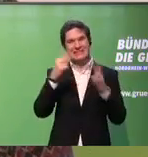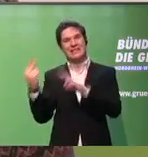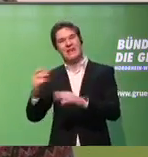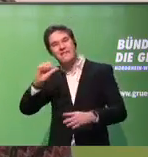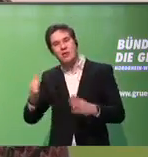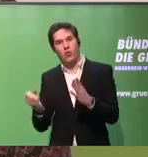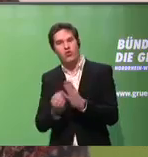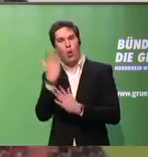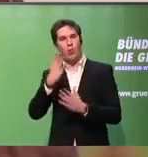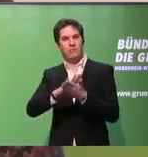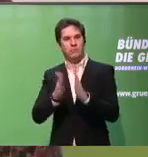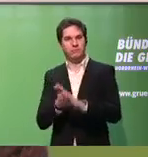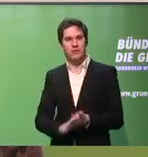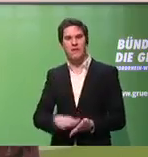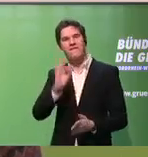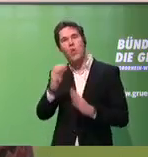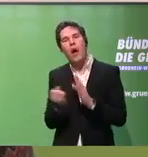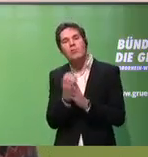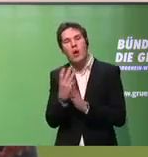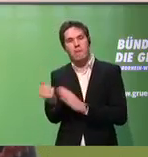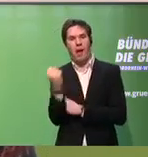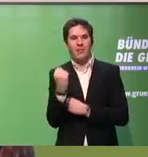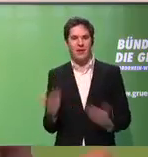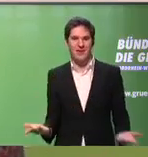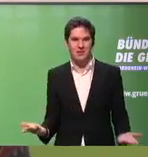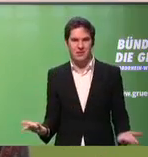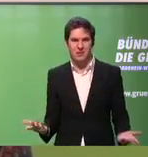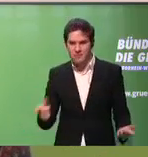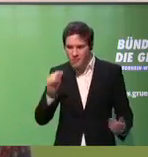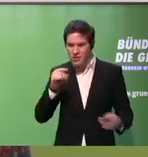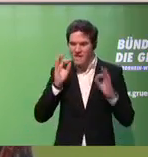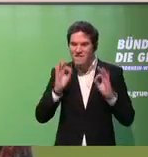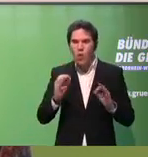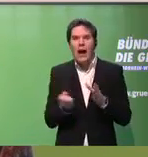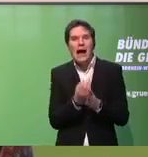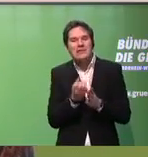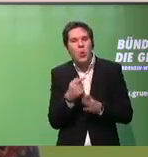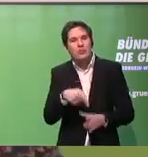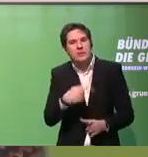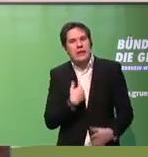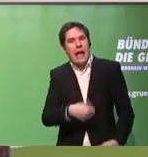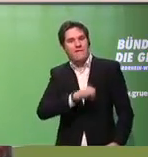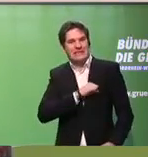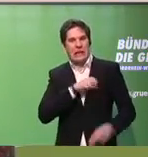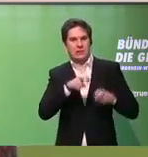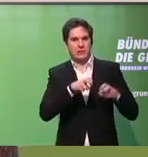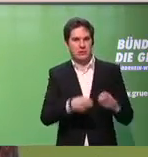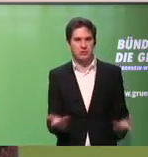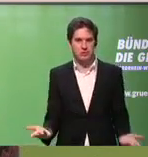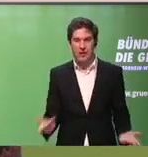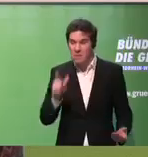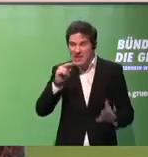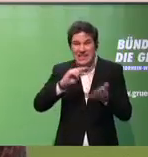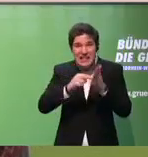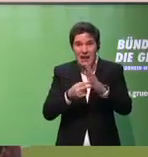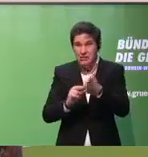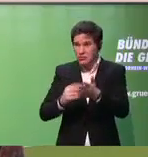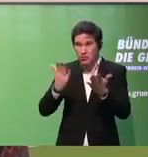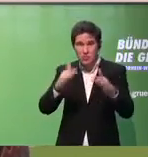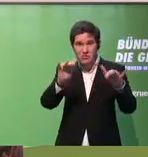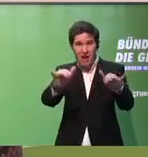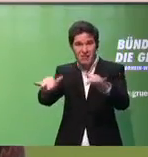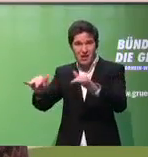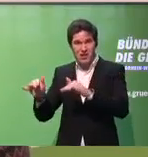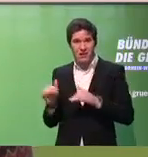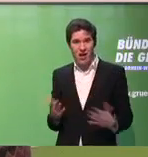zukunftsfähigen Pakt für erneuerbare Energien, für Energie und für Ressourceneffizienz. Die Technologien sind da, den